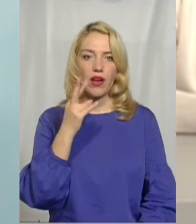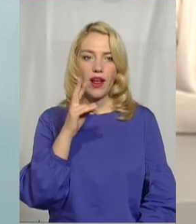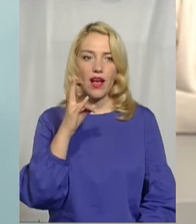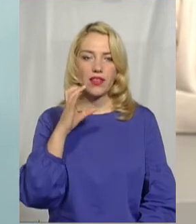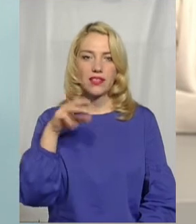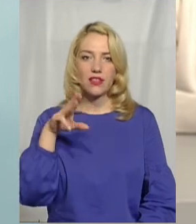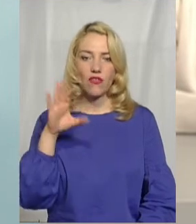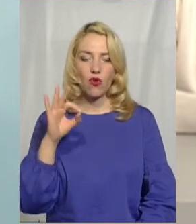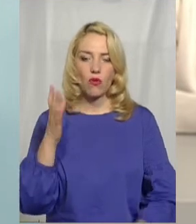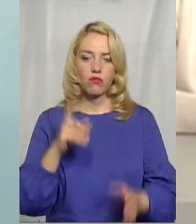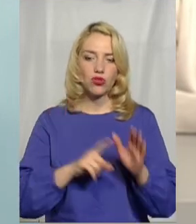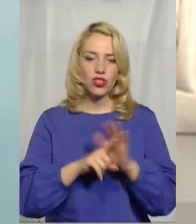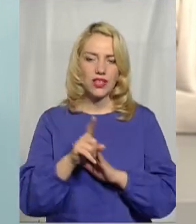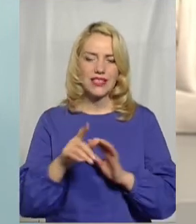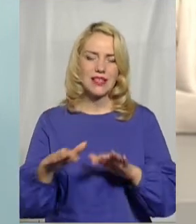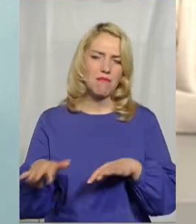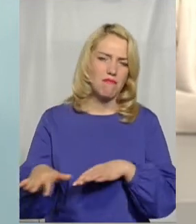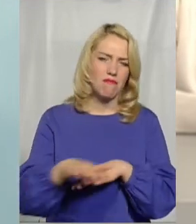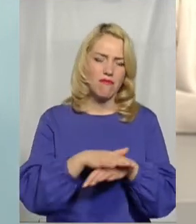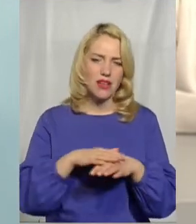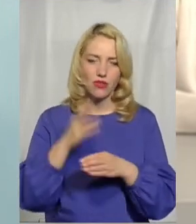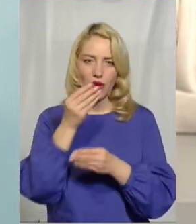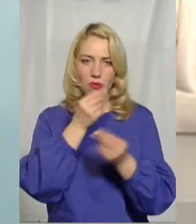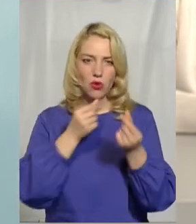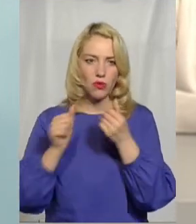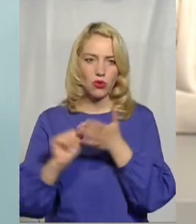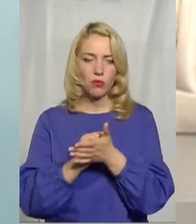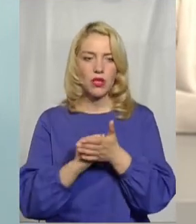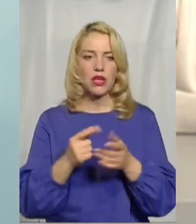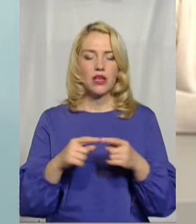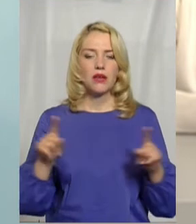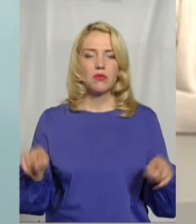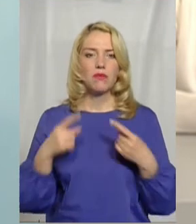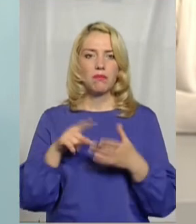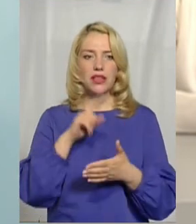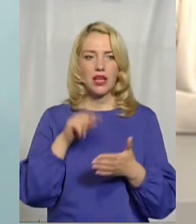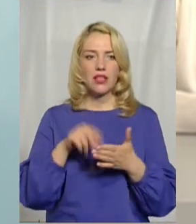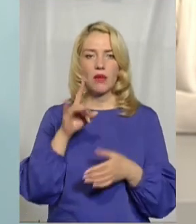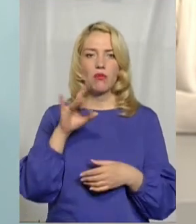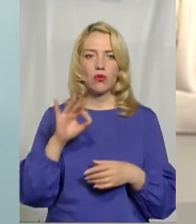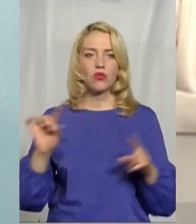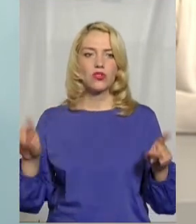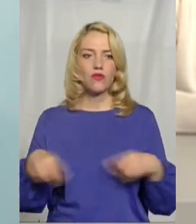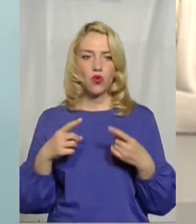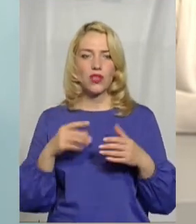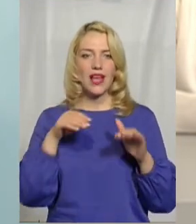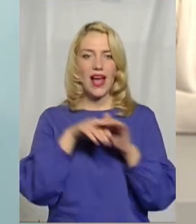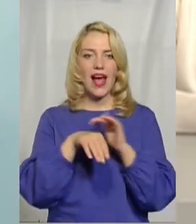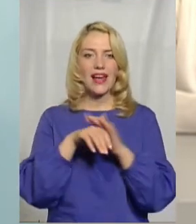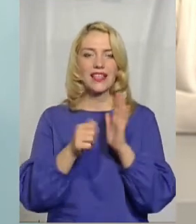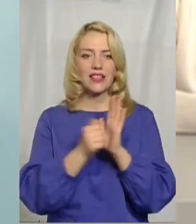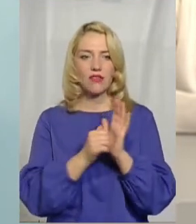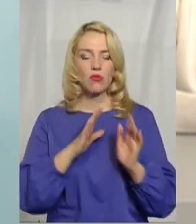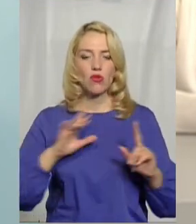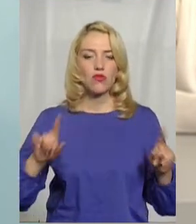підробка документів. І в 1852 році постало питання про створення архівів. Був створений